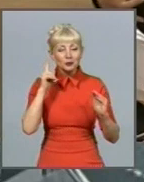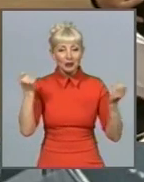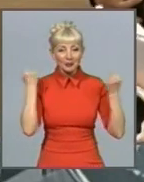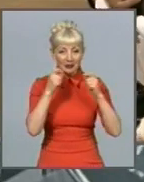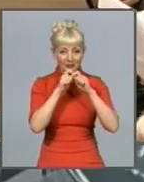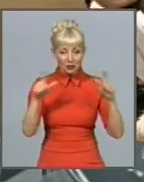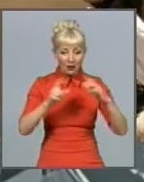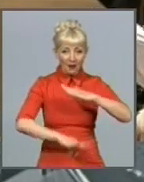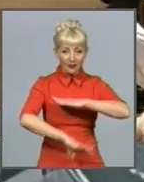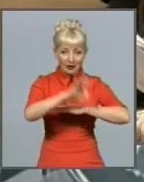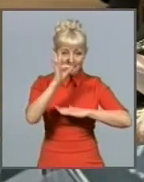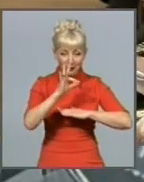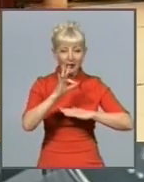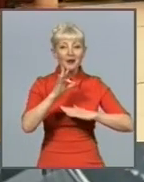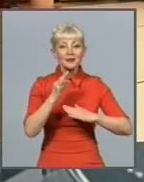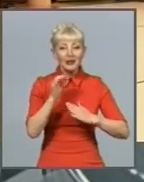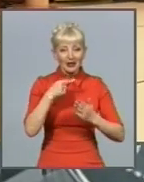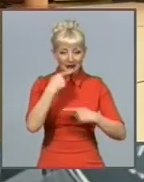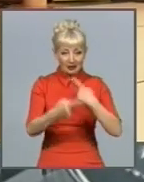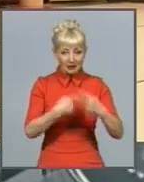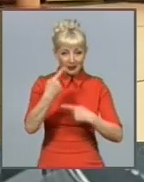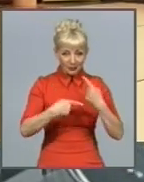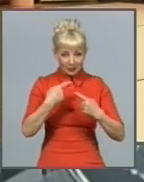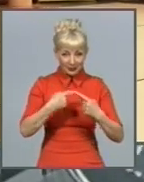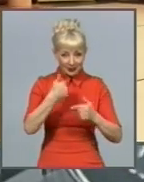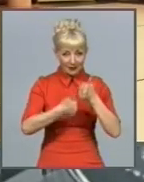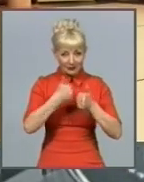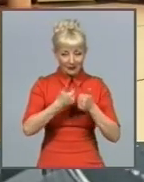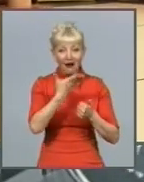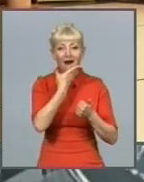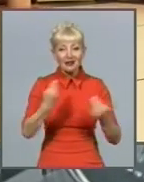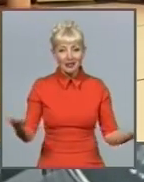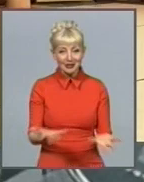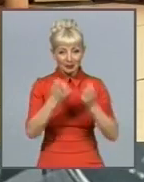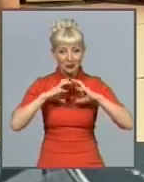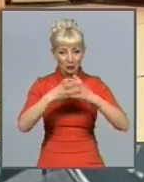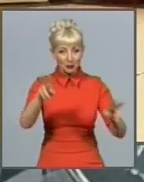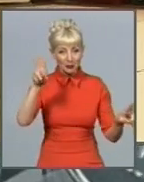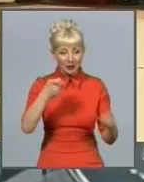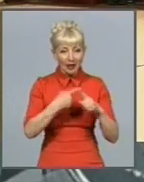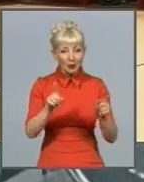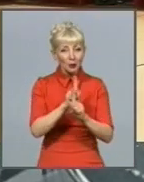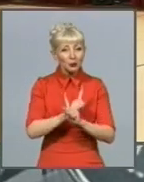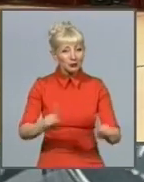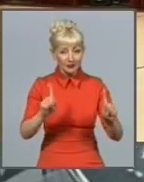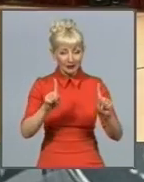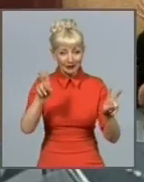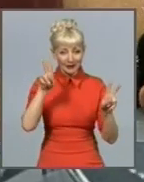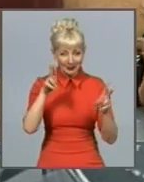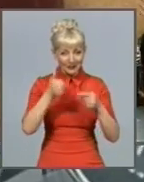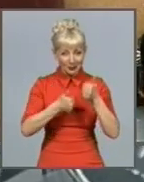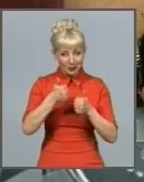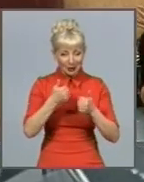состоялся традиционный фестиваль «Красота спасет мир». Этот удивительный турнир-праздник успешно проводится уже много